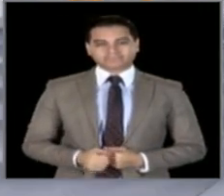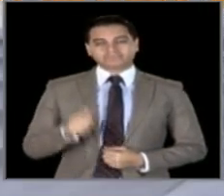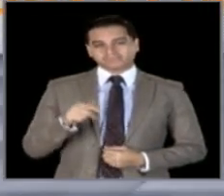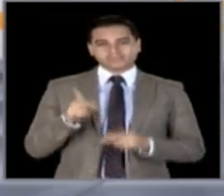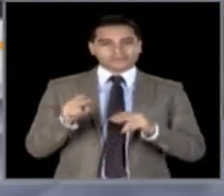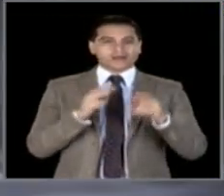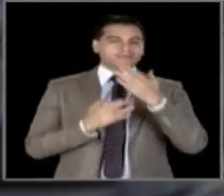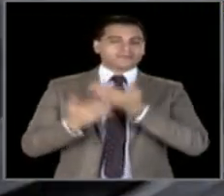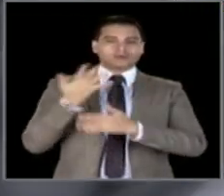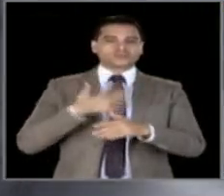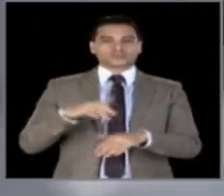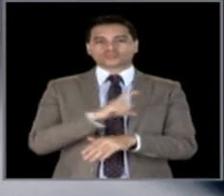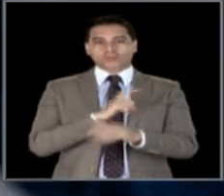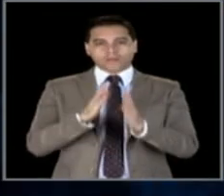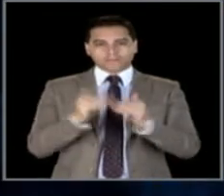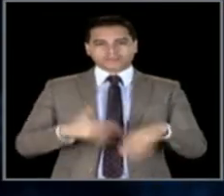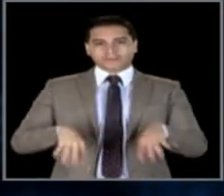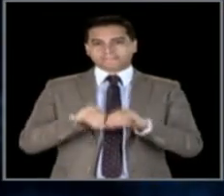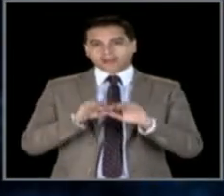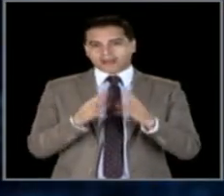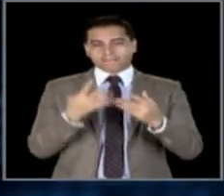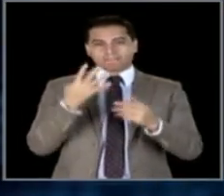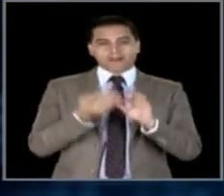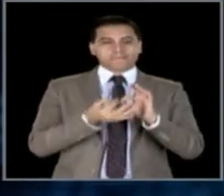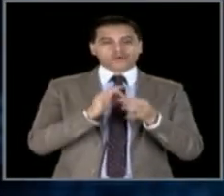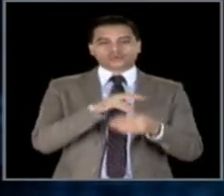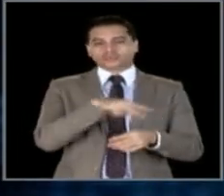في الحلقات اللي فاتت طلاب مصر جمعوا